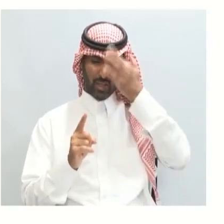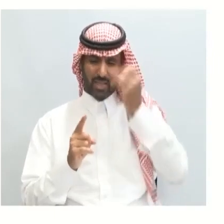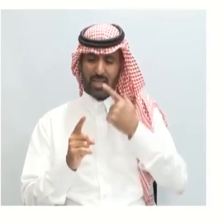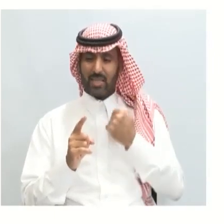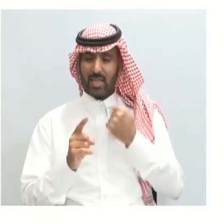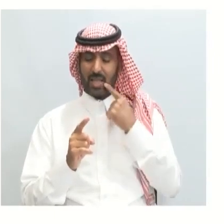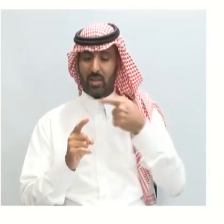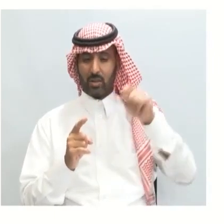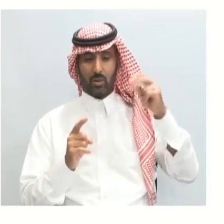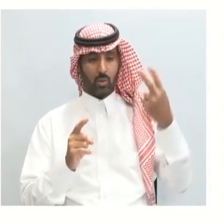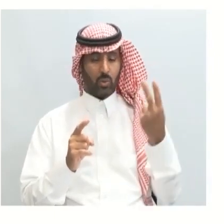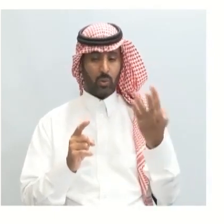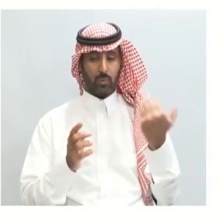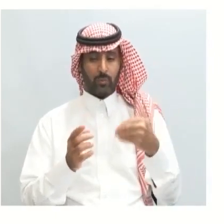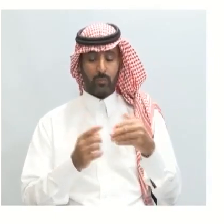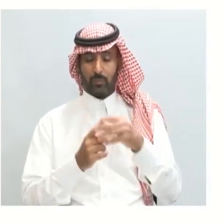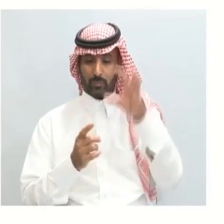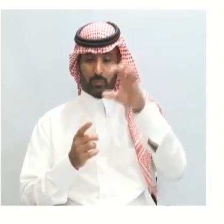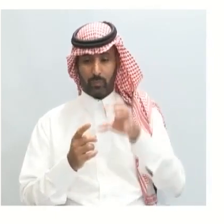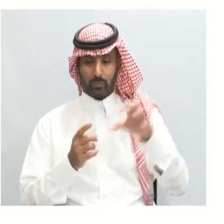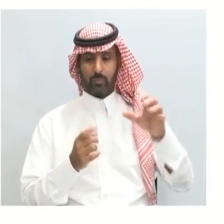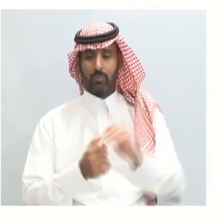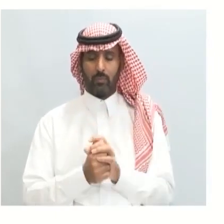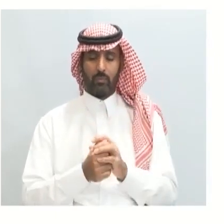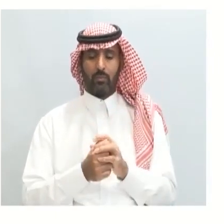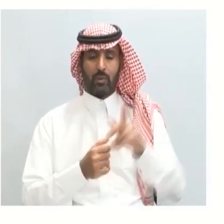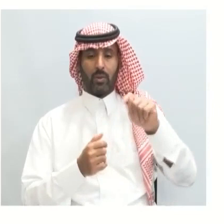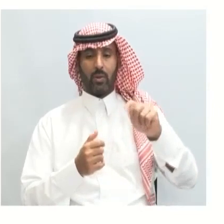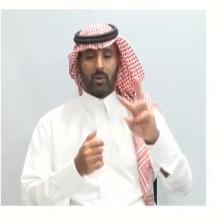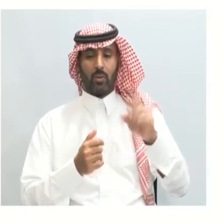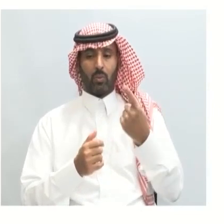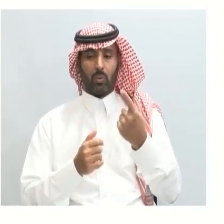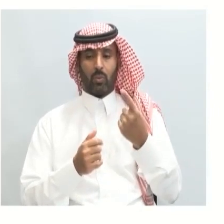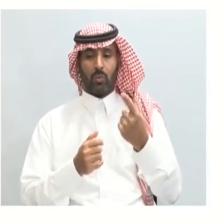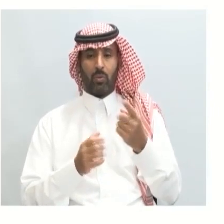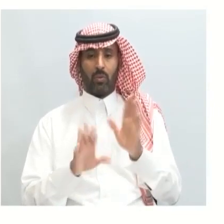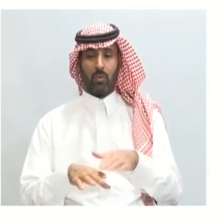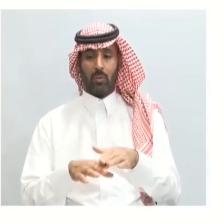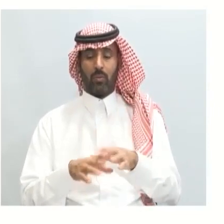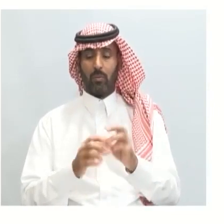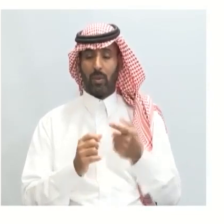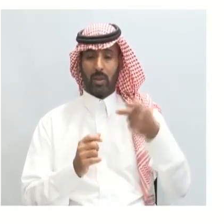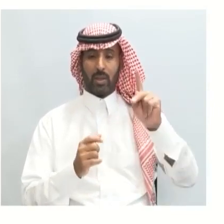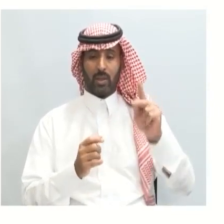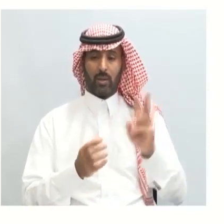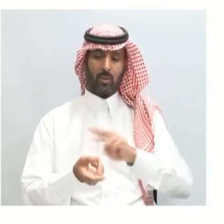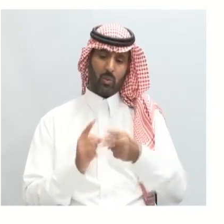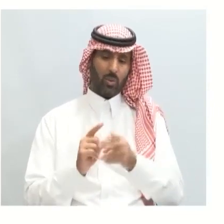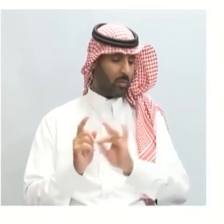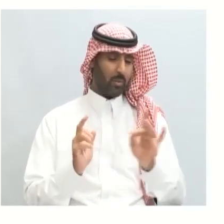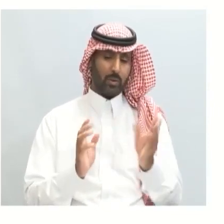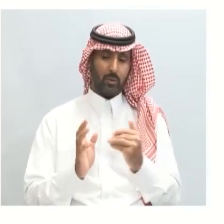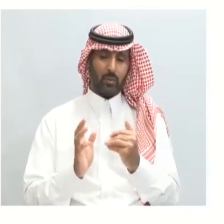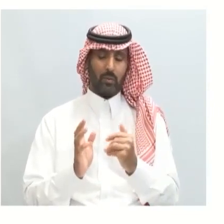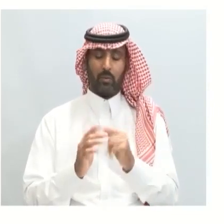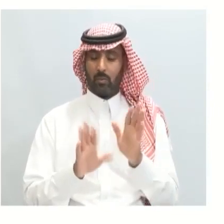تي 2 ثم تقوم بالتعويض طبعا التي 1 لاحظ انها موجوده بالكلفن فلا نحتاج هنا التحويل